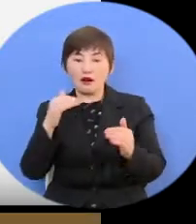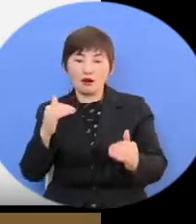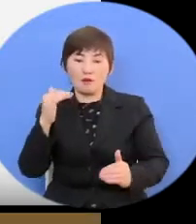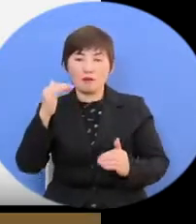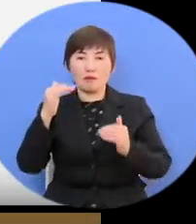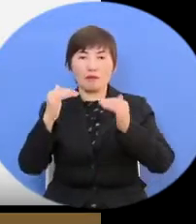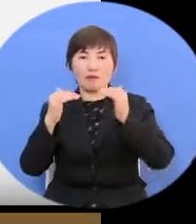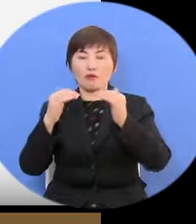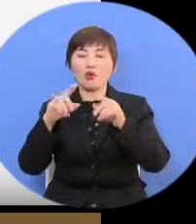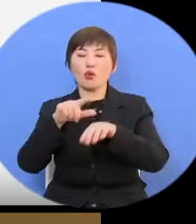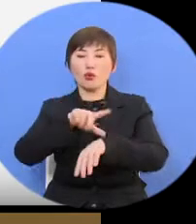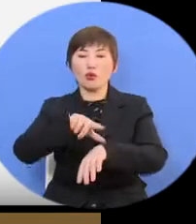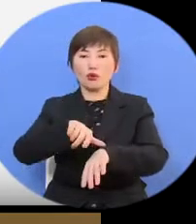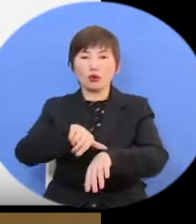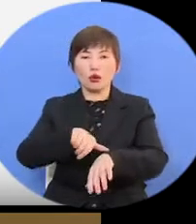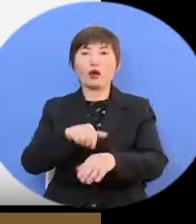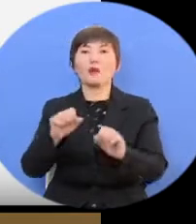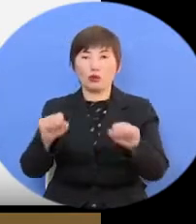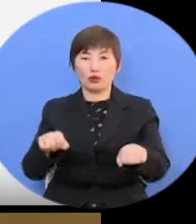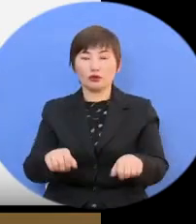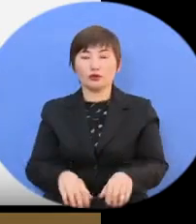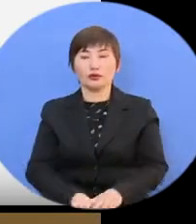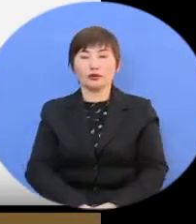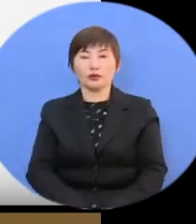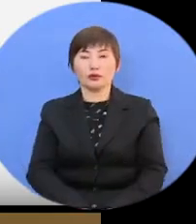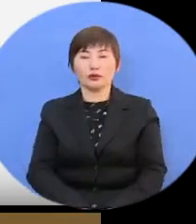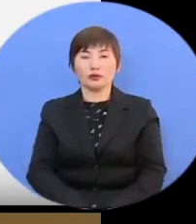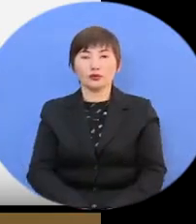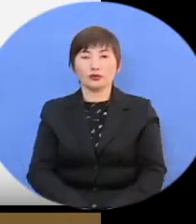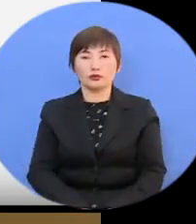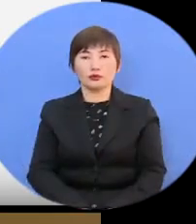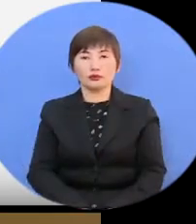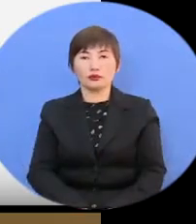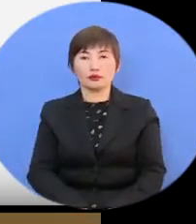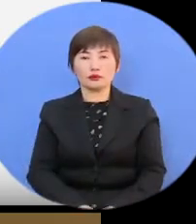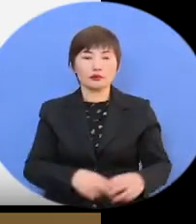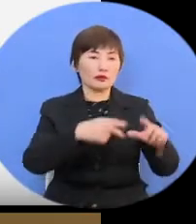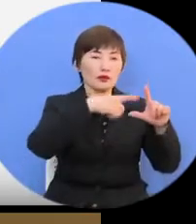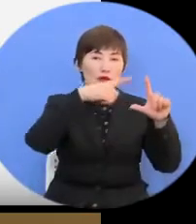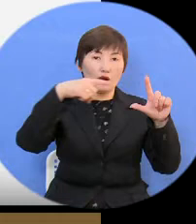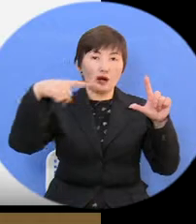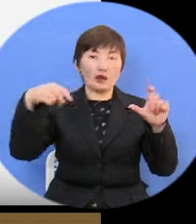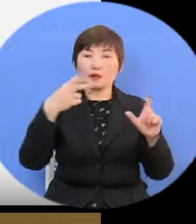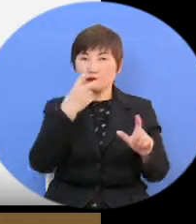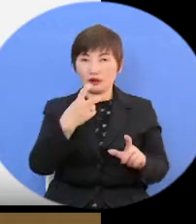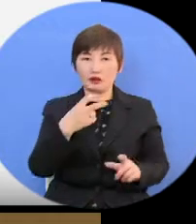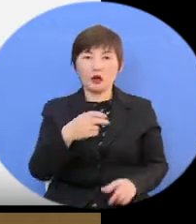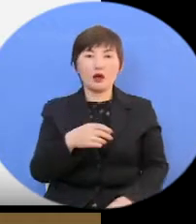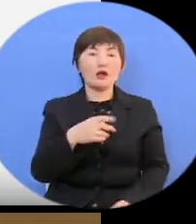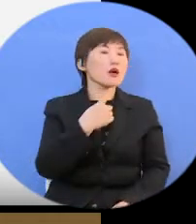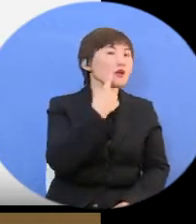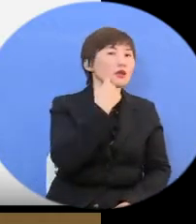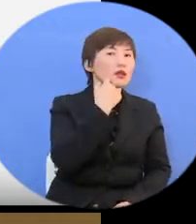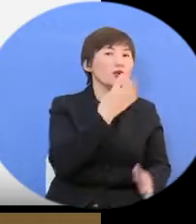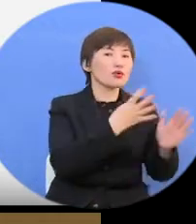аажмаар удааширдаг болох нь энэ зурган дээрээс харагдаж байна. За тэгвэл графикаас харуул охид маань 9-өөс